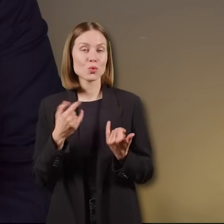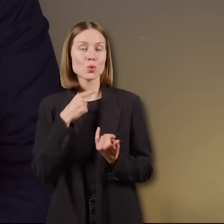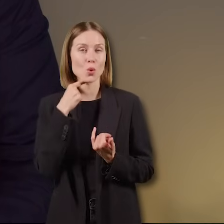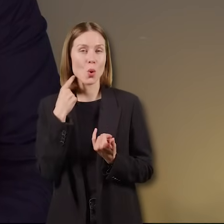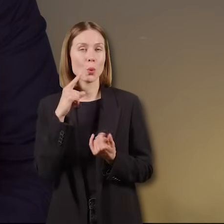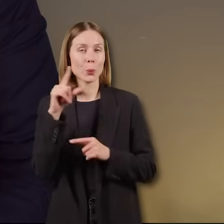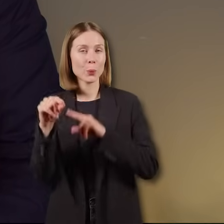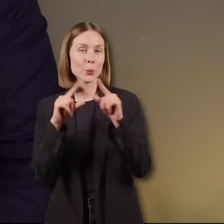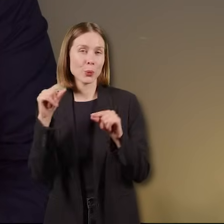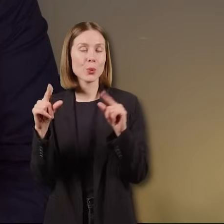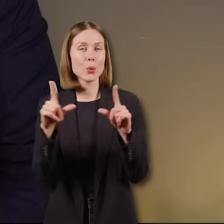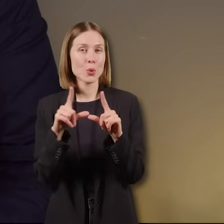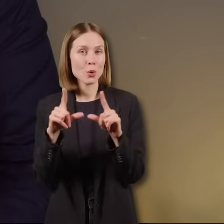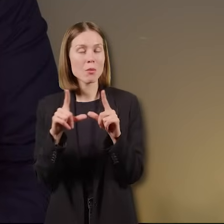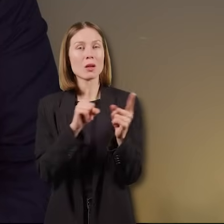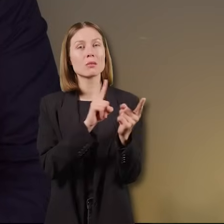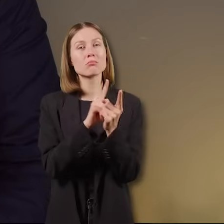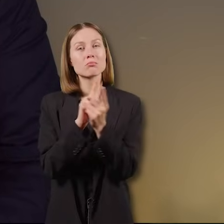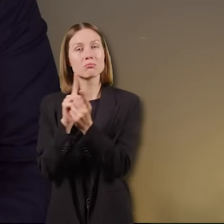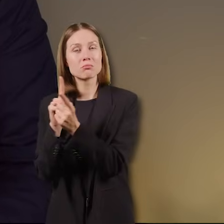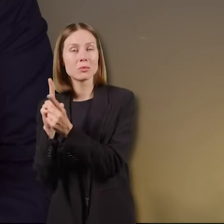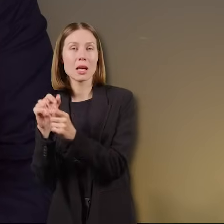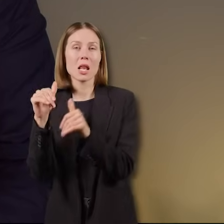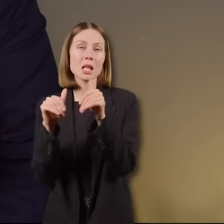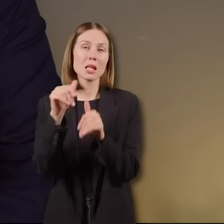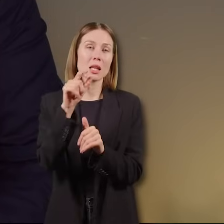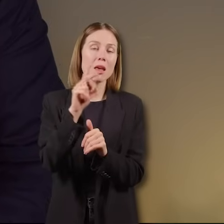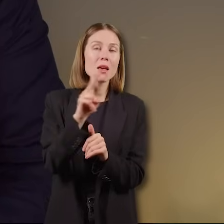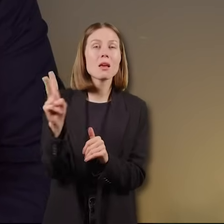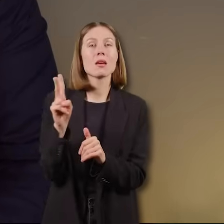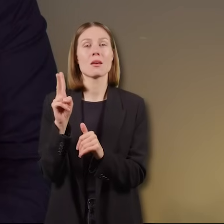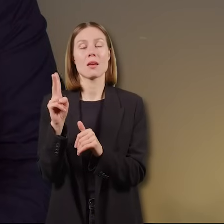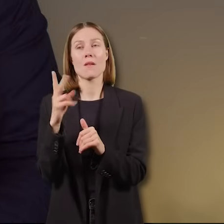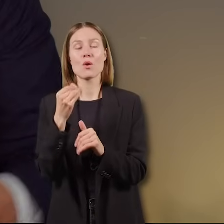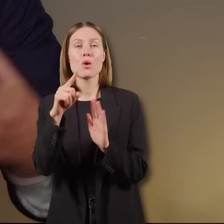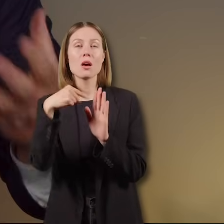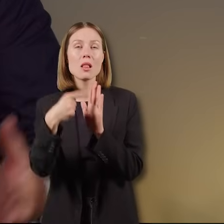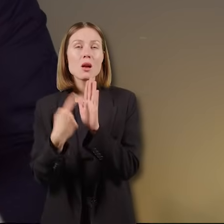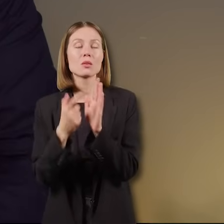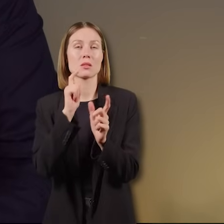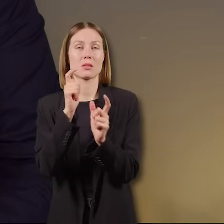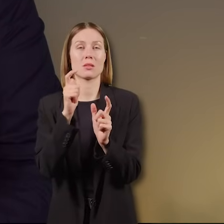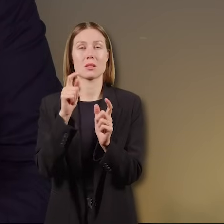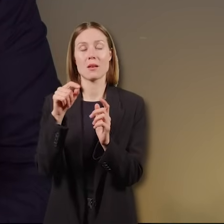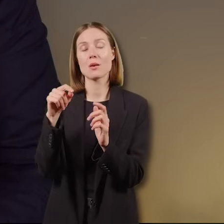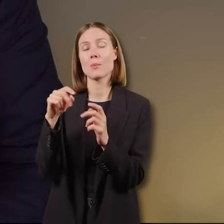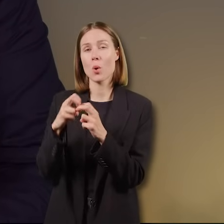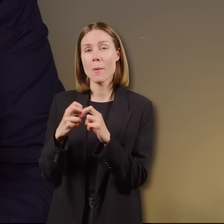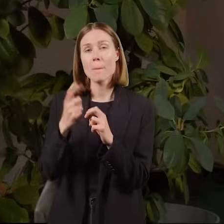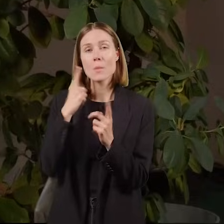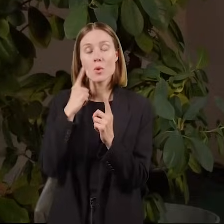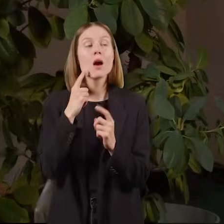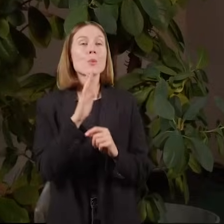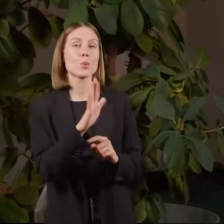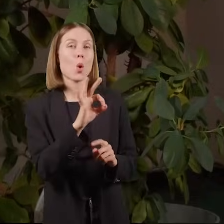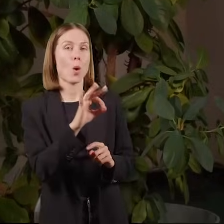važinėti per Ukmergę, sutikinėti su rinkėjais, atsakinėti į klausimus, išgirsti jų problemą. Prieisim prie problemų. Taip.